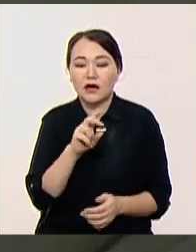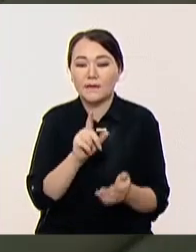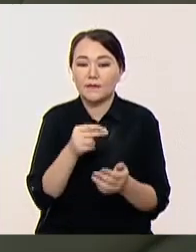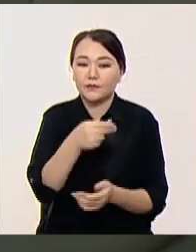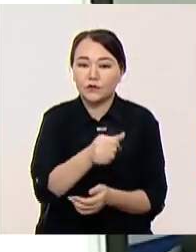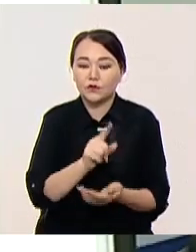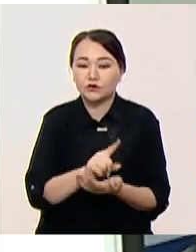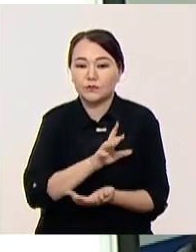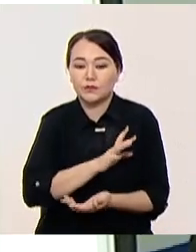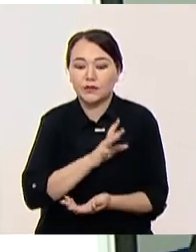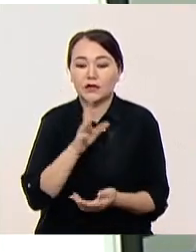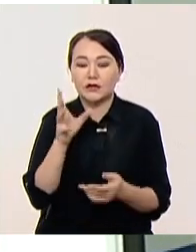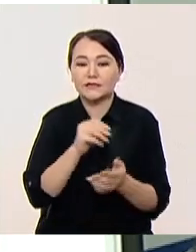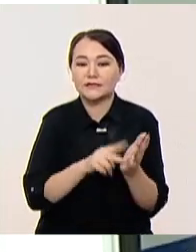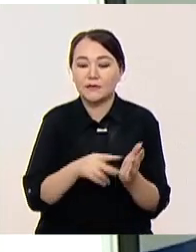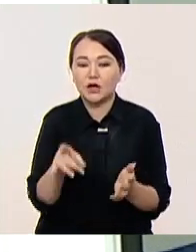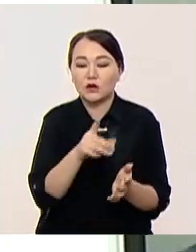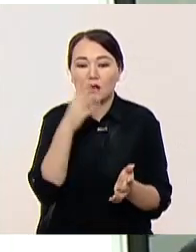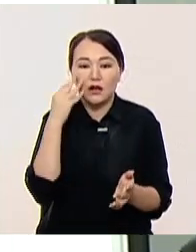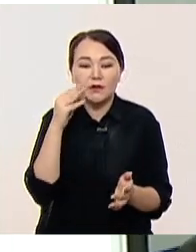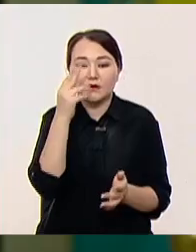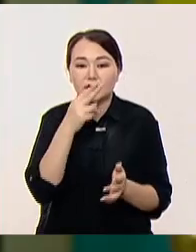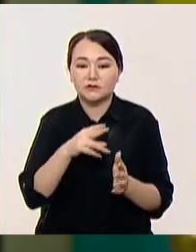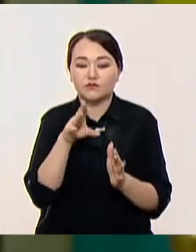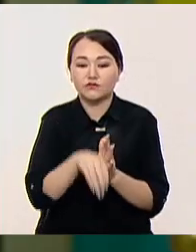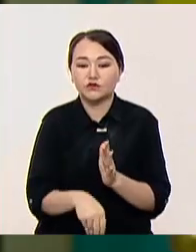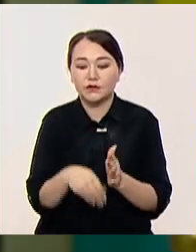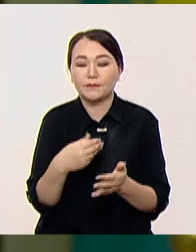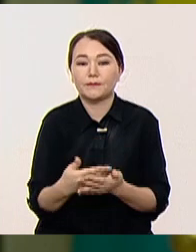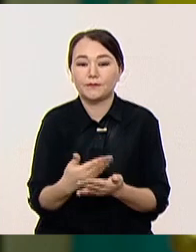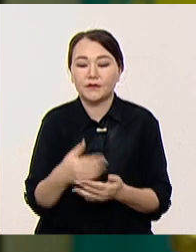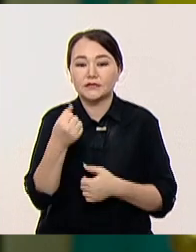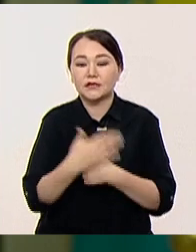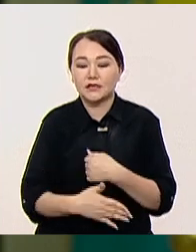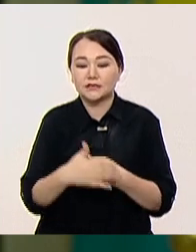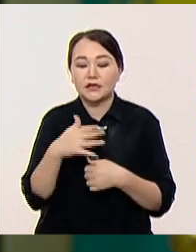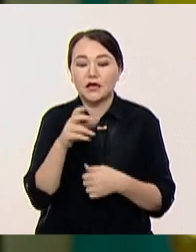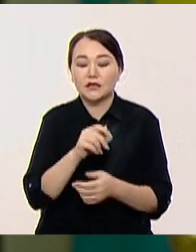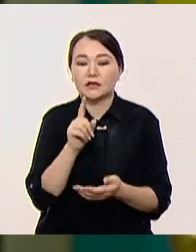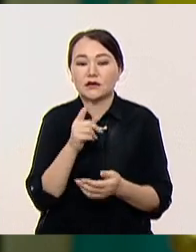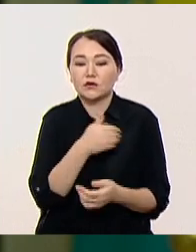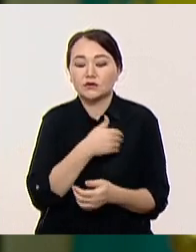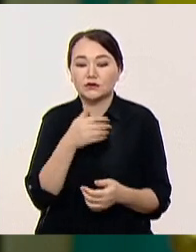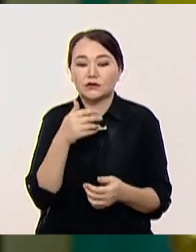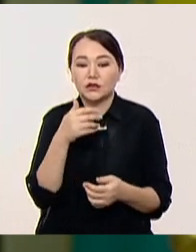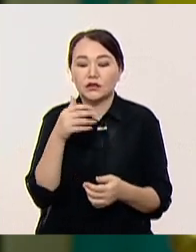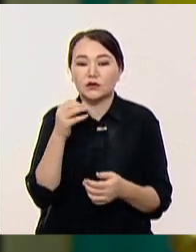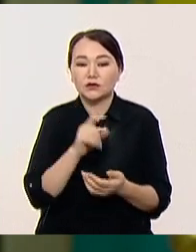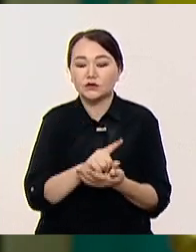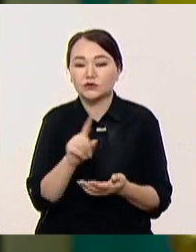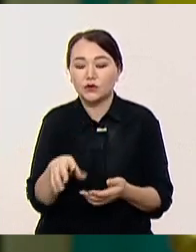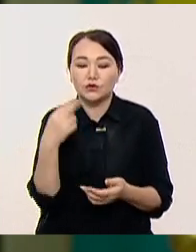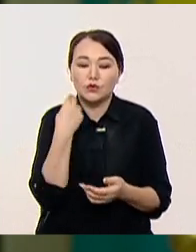только в 7 регионах страны, включая Алматы и Астаны. К примеру, столичный ЧСИ намеренно определил несуществующий долг